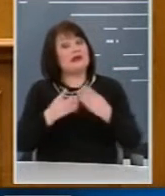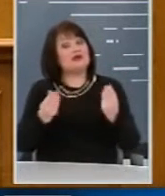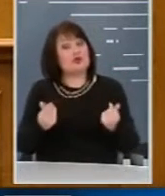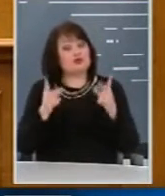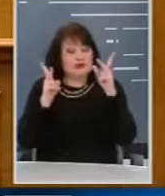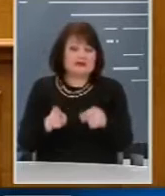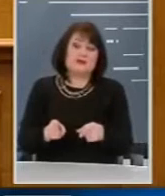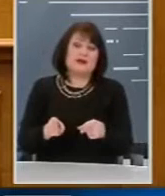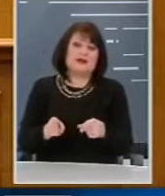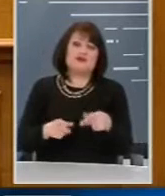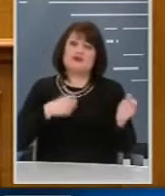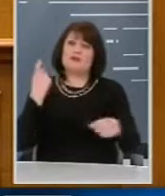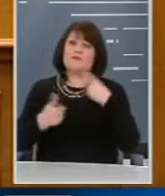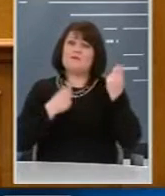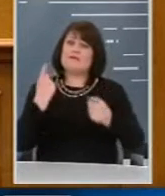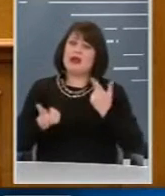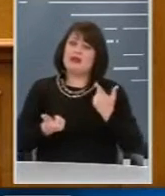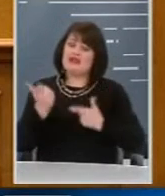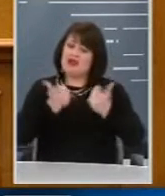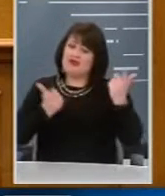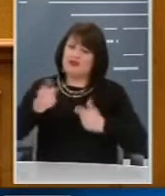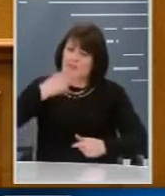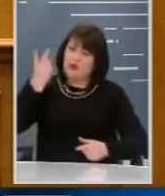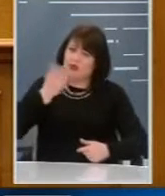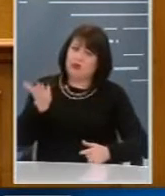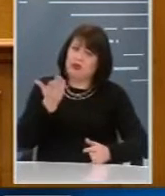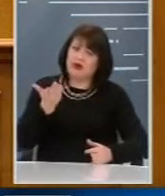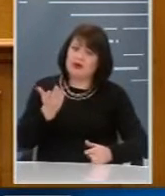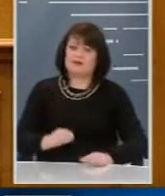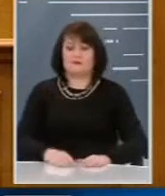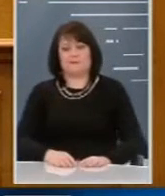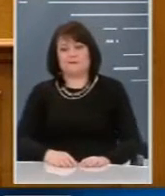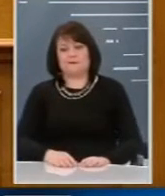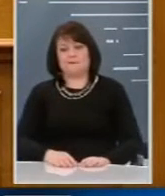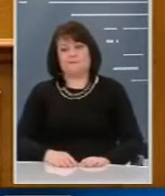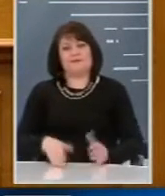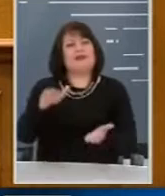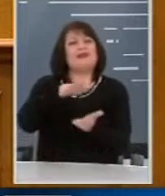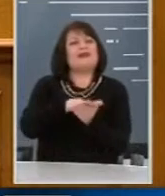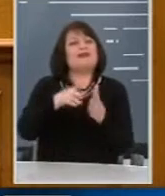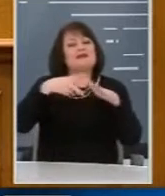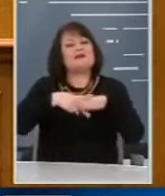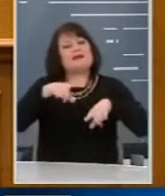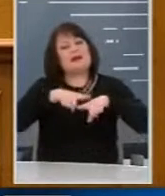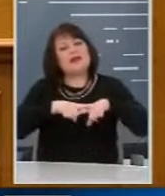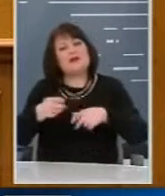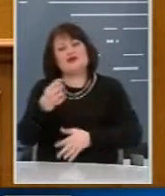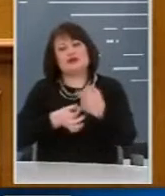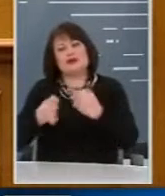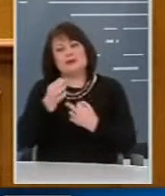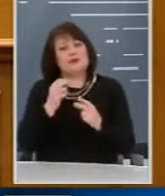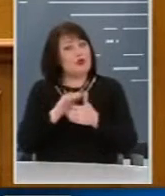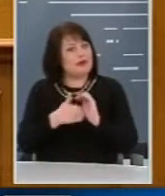να σταματήσουν το πάρτι του ανεξέλεγκτου δανεισμού. Εδώ οι καταθέσεις των στελεχών της Τράπεζας Ελλάδος έχουν ιδιαίτερο